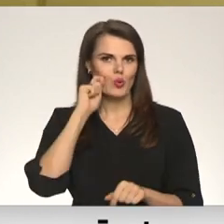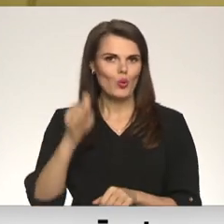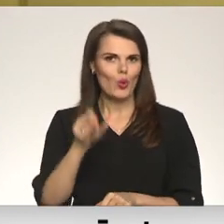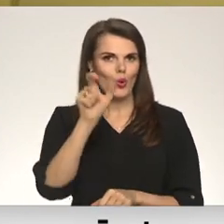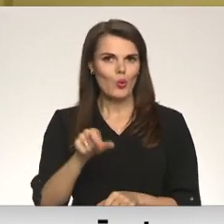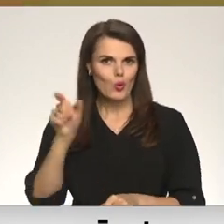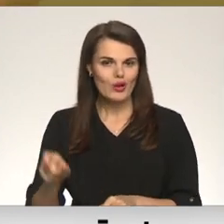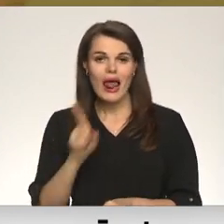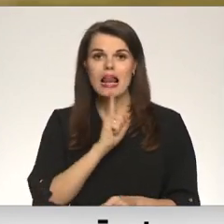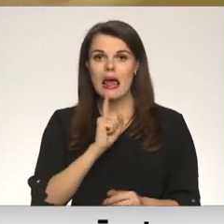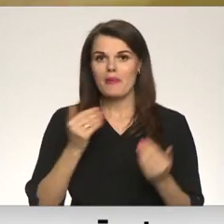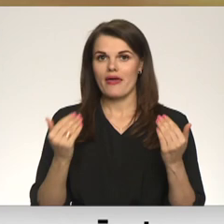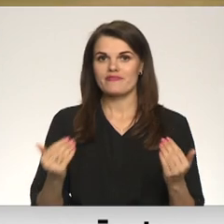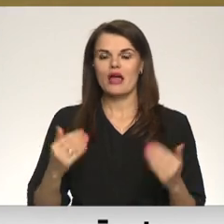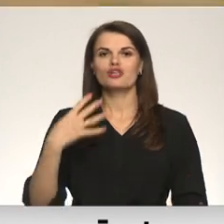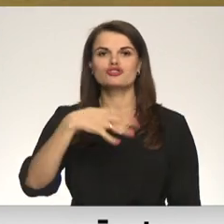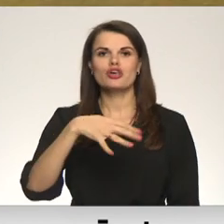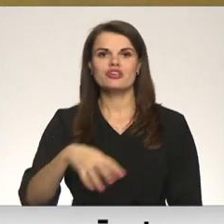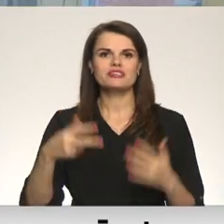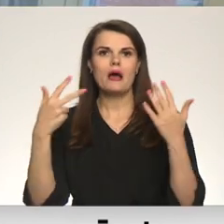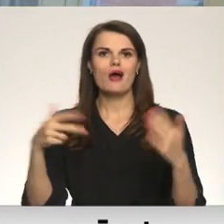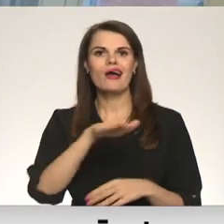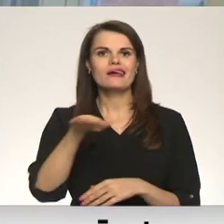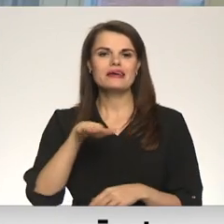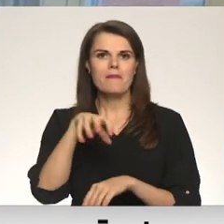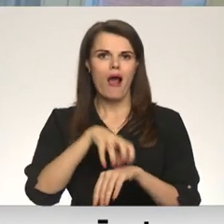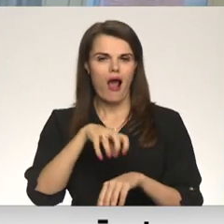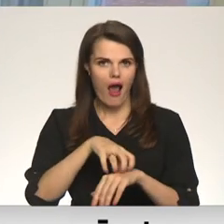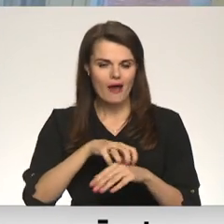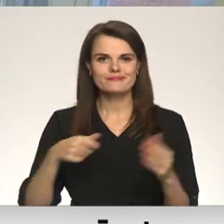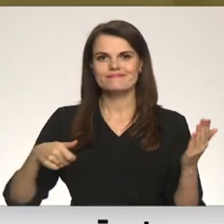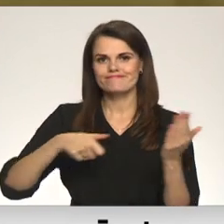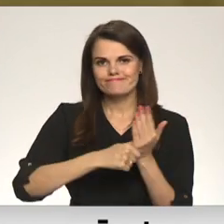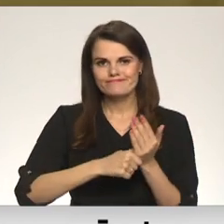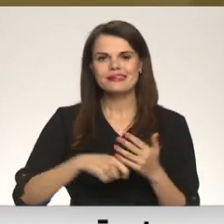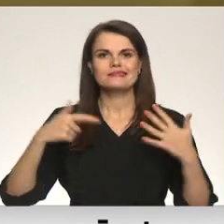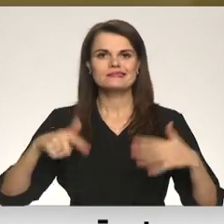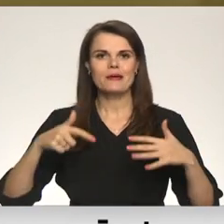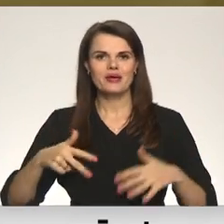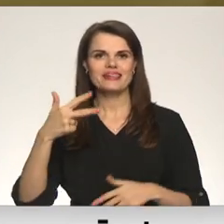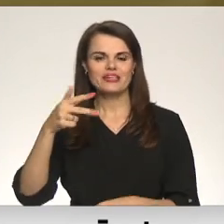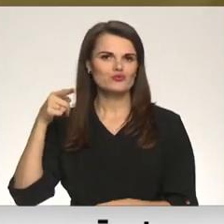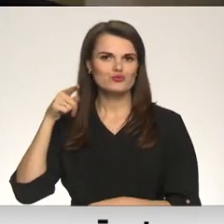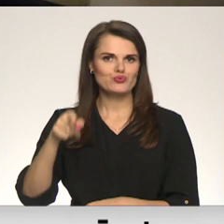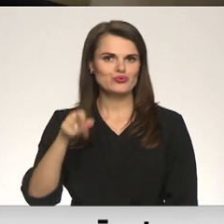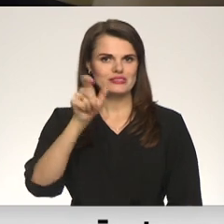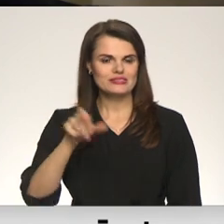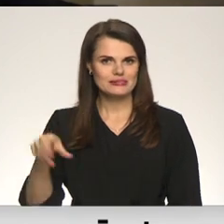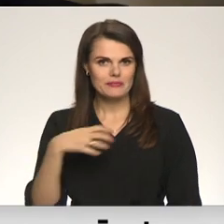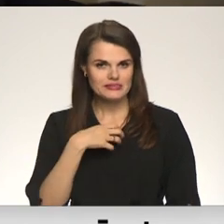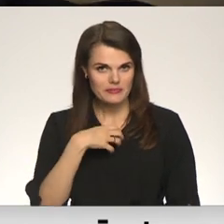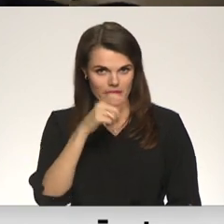Liepājā šobrīd ir 48 ģimenes ārstu prakses, kurās reģistrēti vairāk nekā 73 tūkstoši pacientu, no